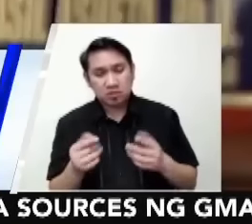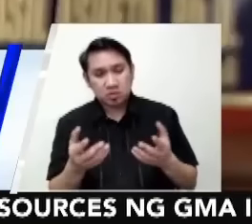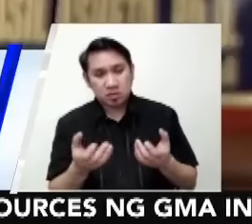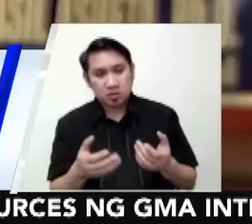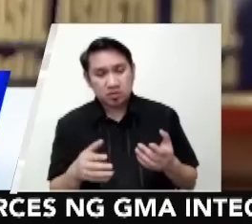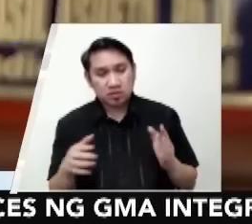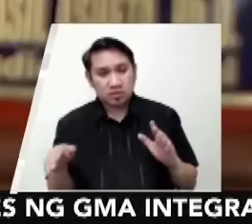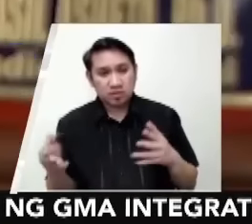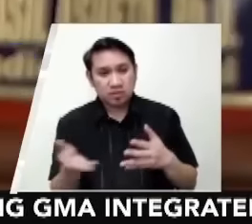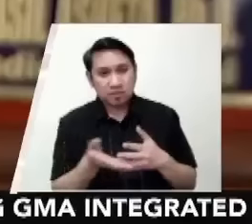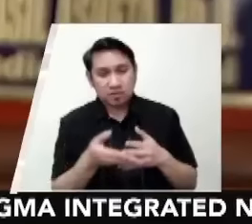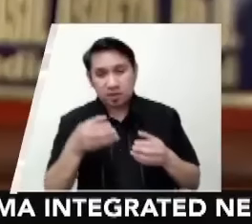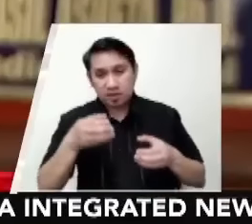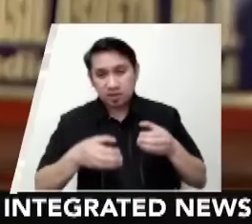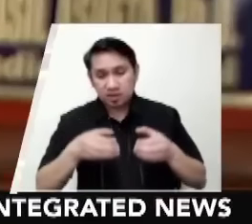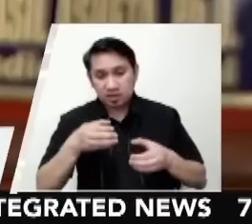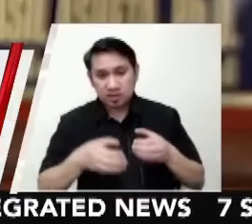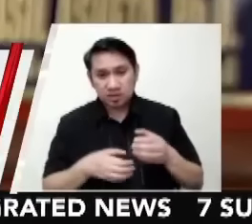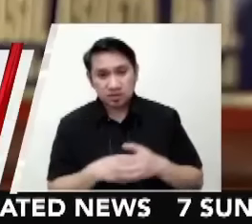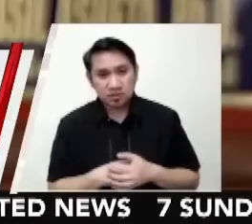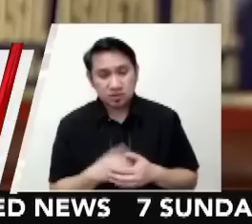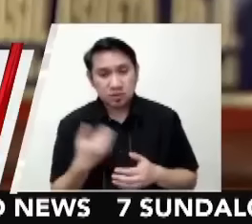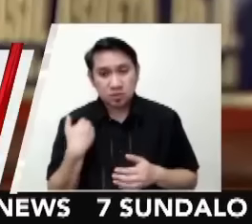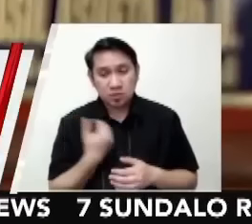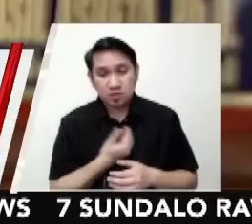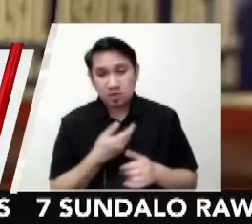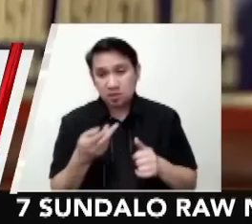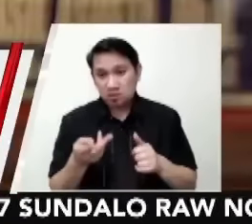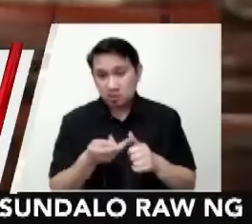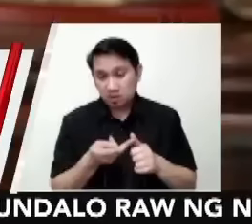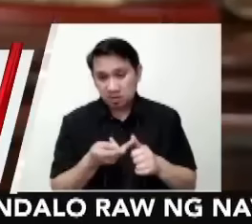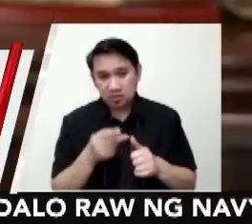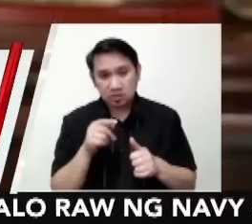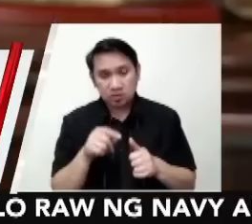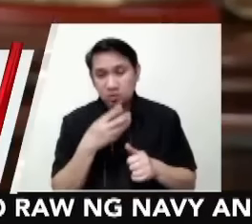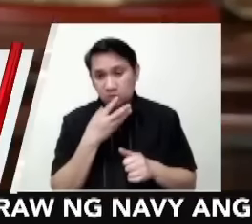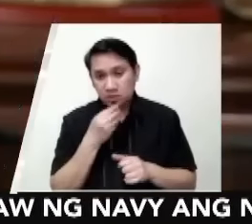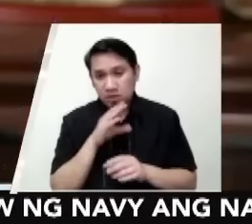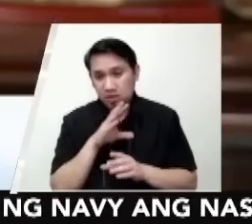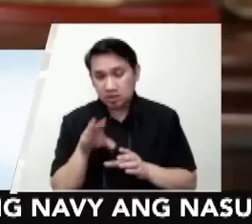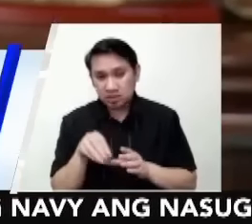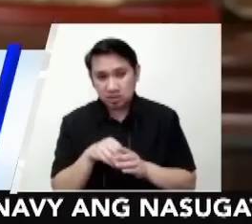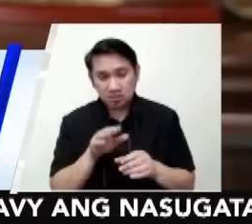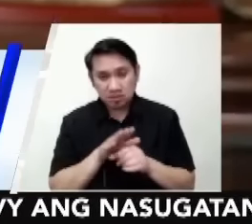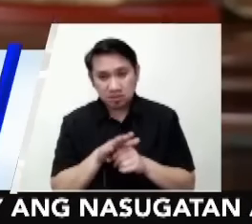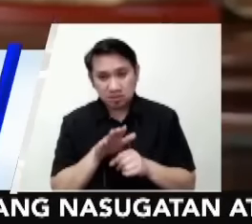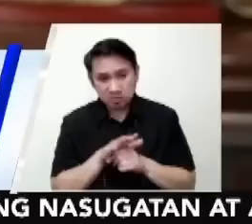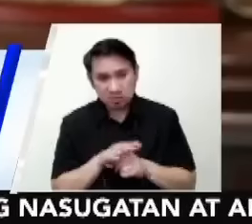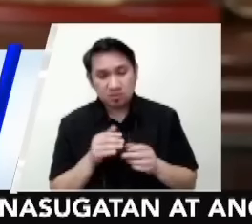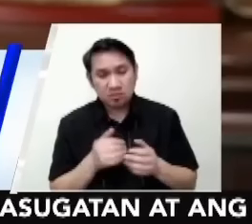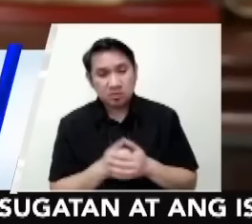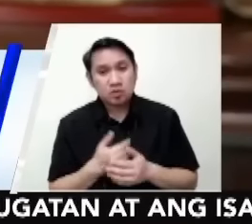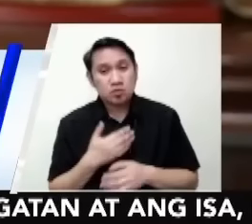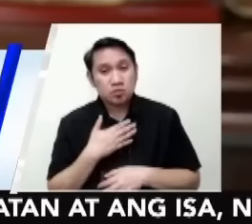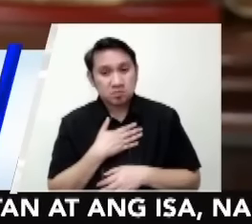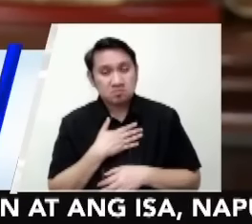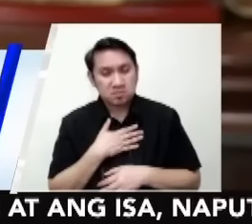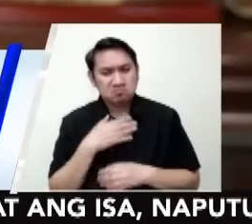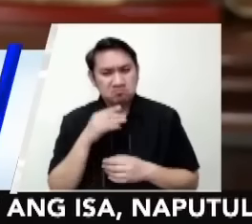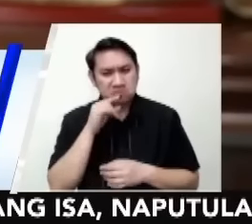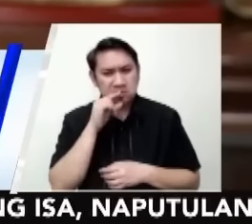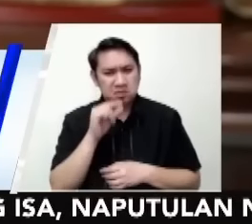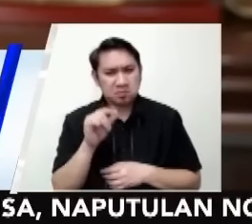We prioritize those cases involving rape. Huwag kayong mag-atubili. I-report nyo agad sa amin, sa aming